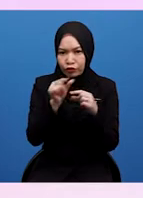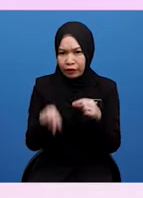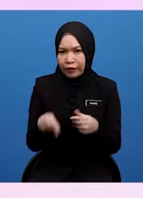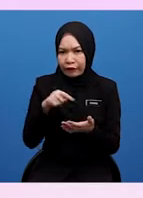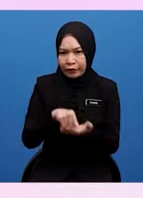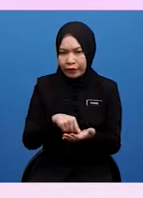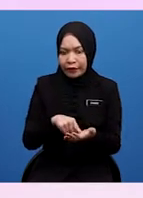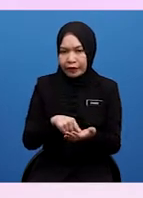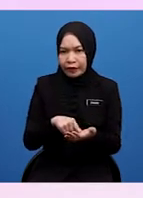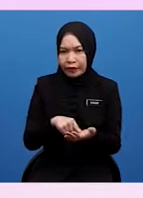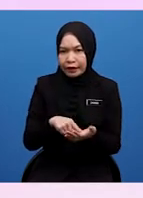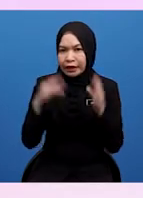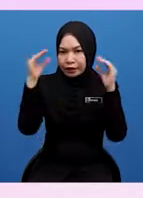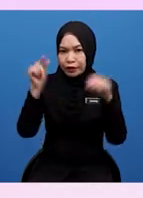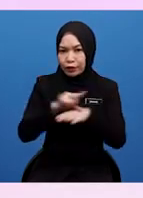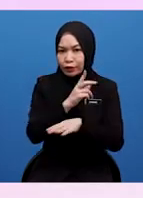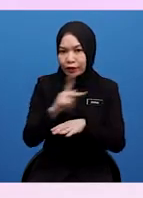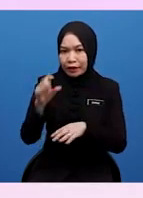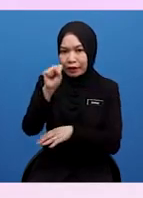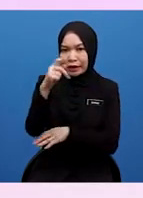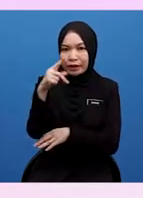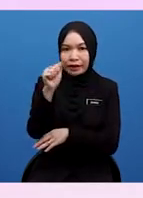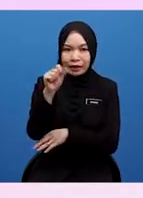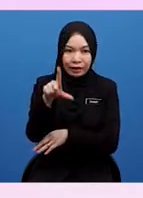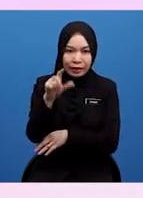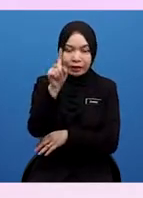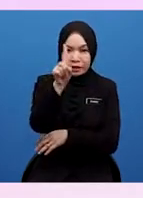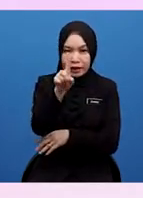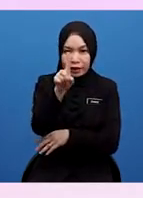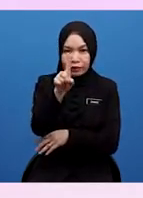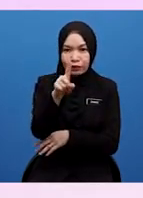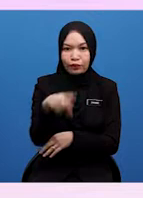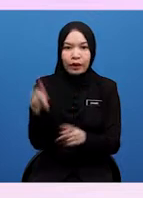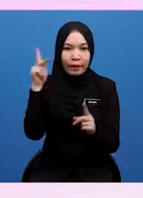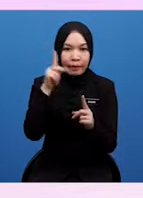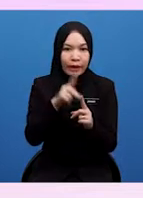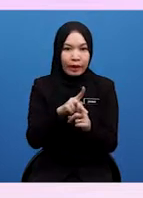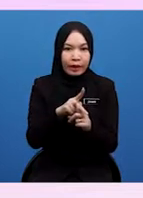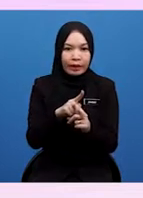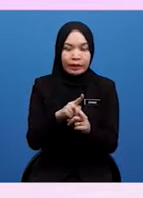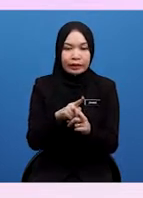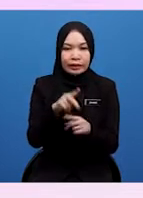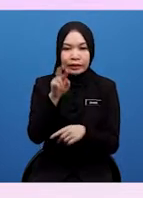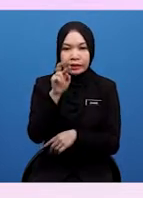yang cikgu gunakan adalah 1 kepada ringgit Malaysia 2.5